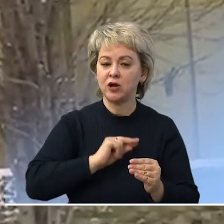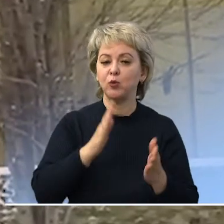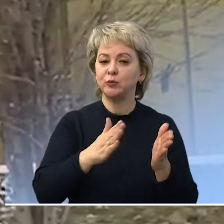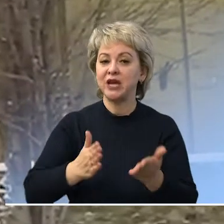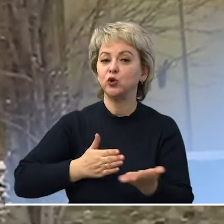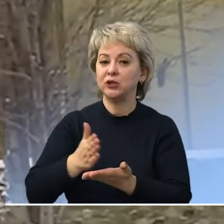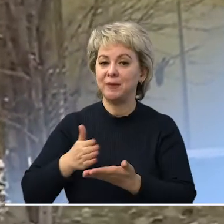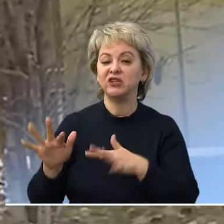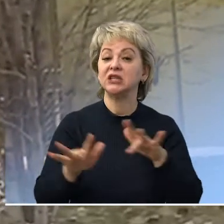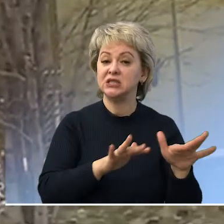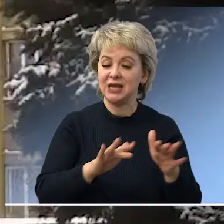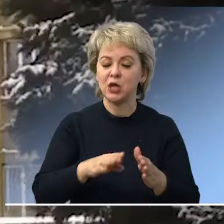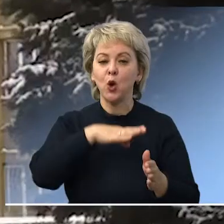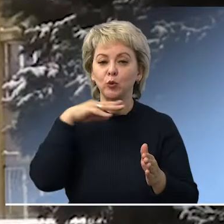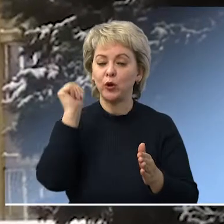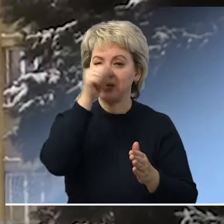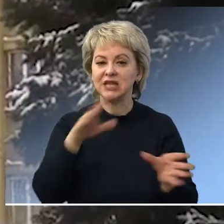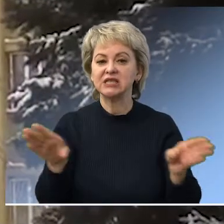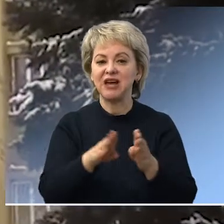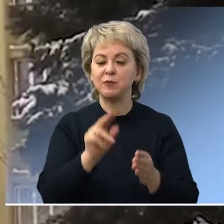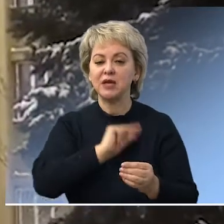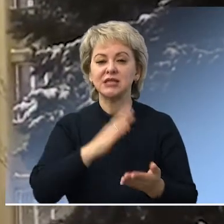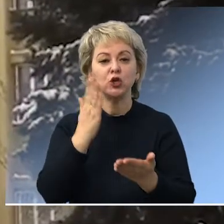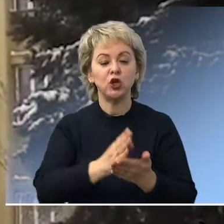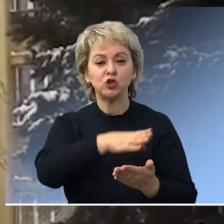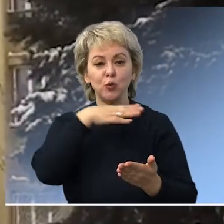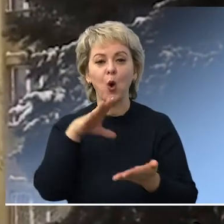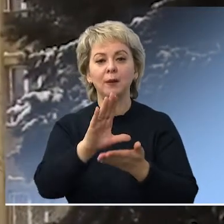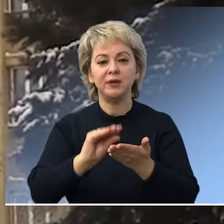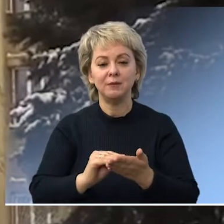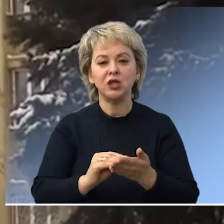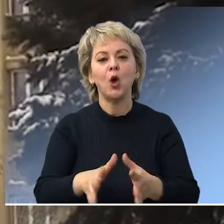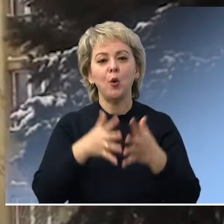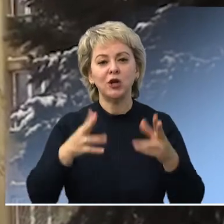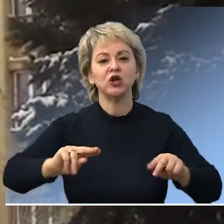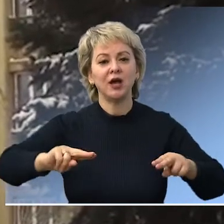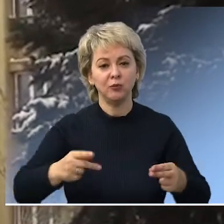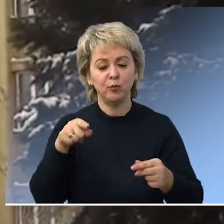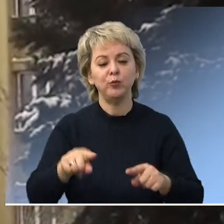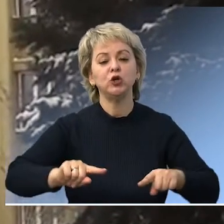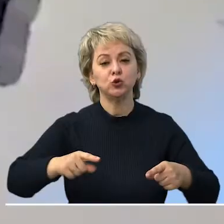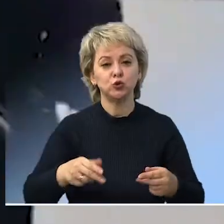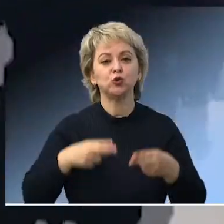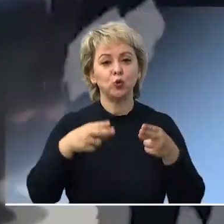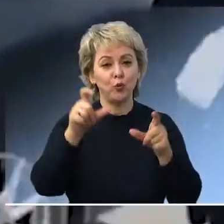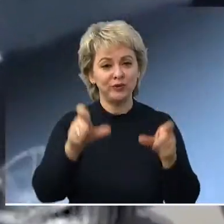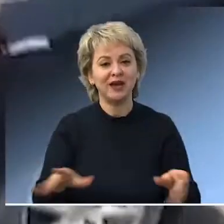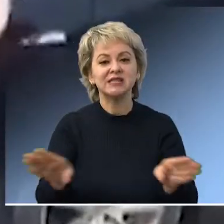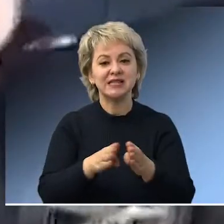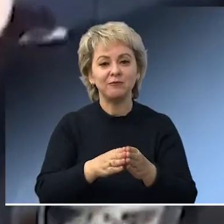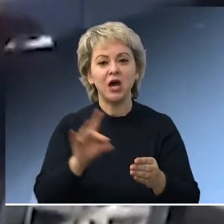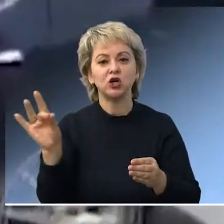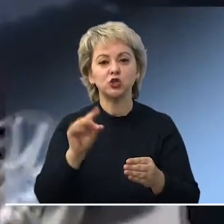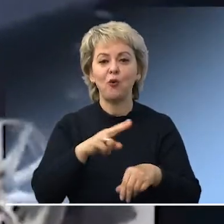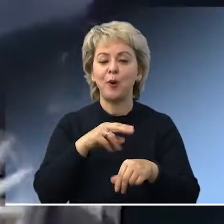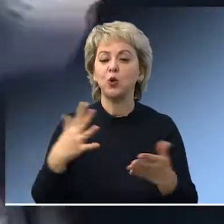по ряду направлений деятельности. За многие годы совместной работы есть немало примеров громких задержаний преступников. Так, совместно с